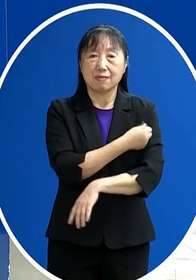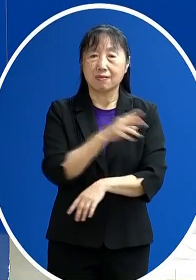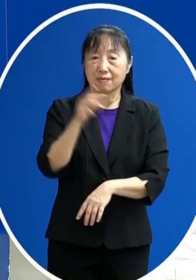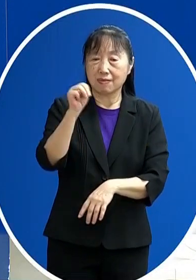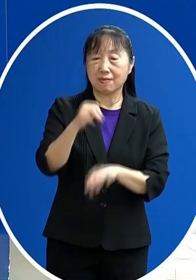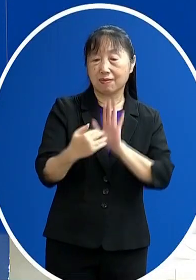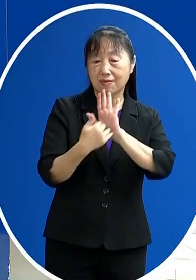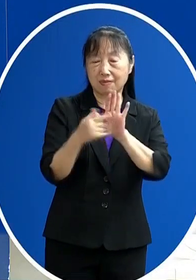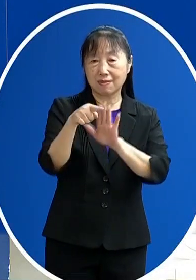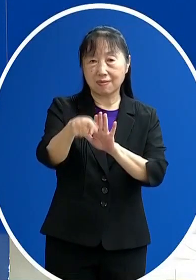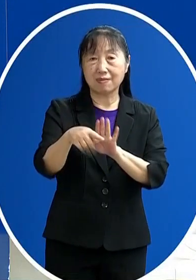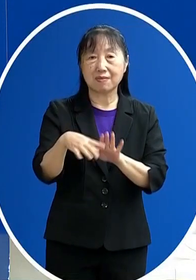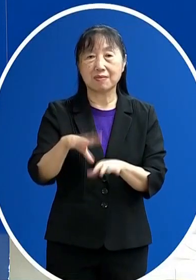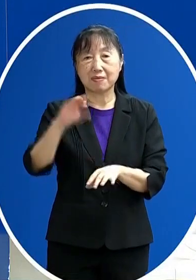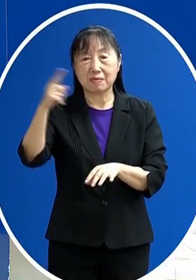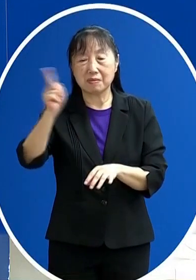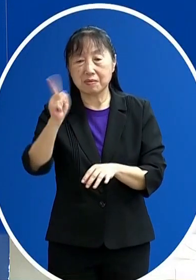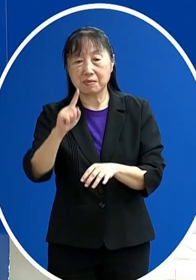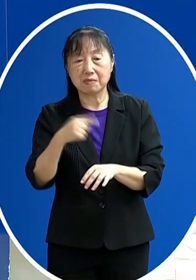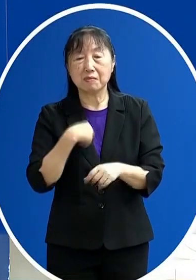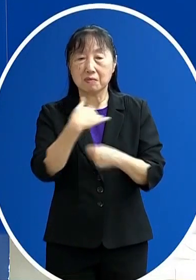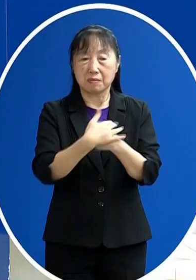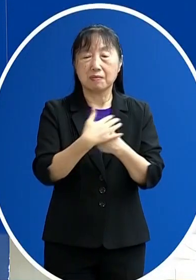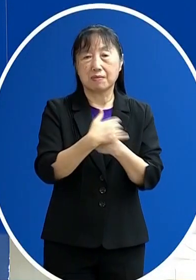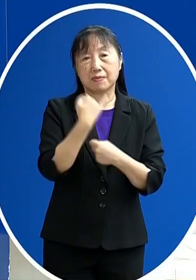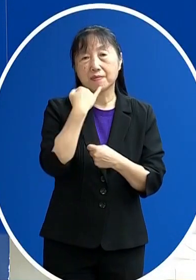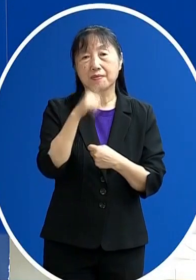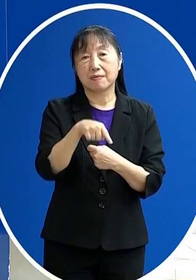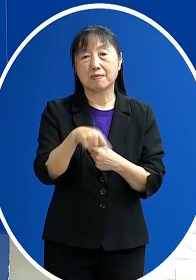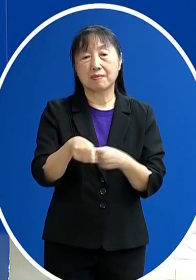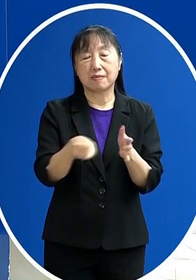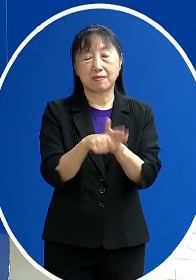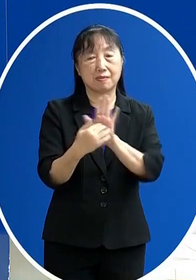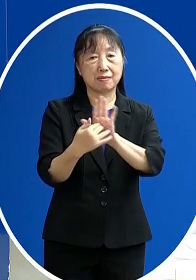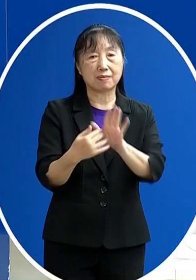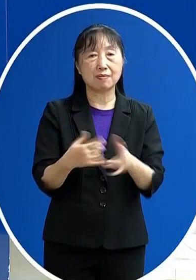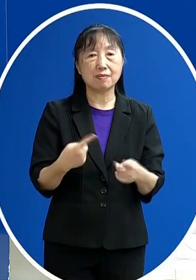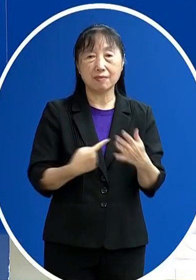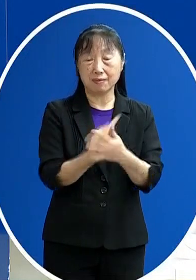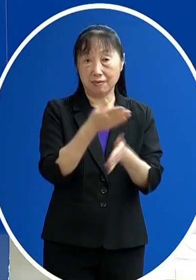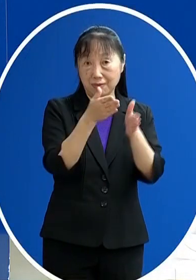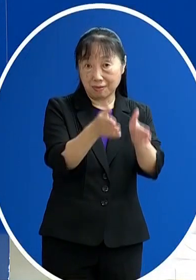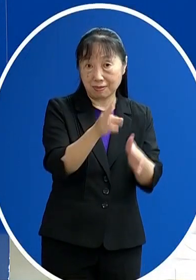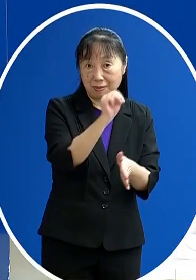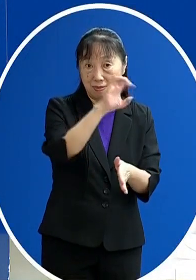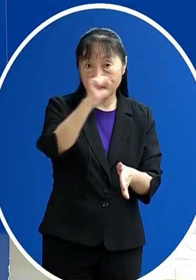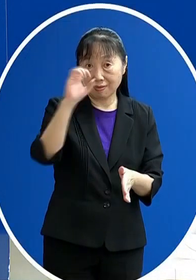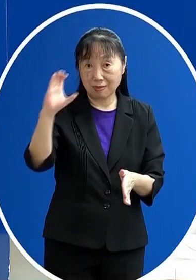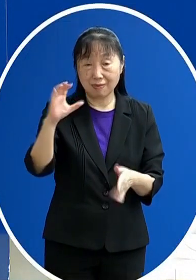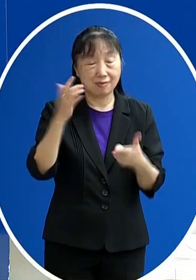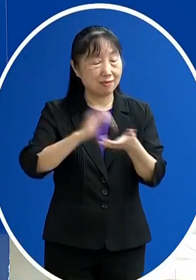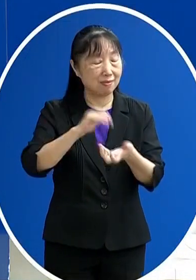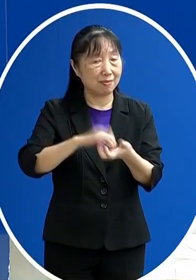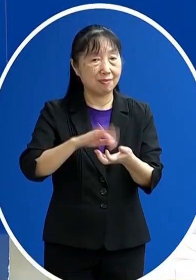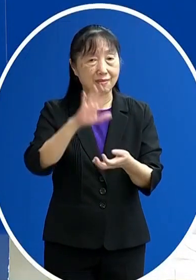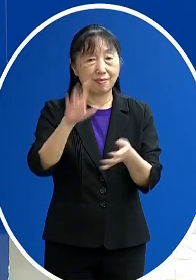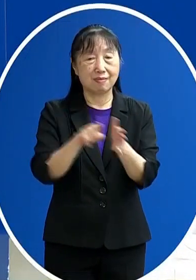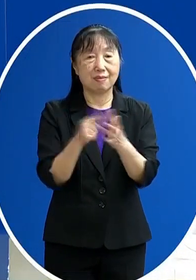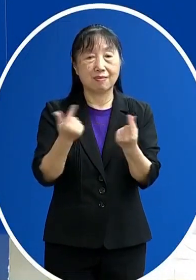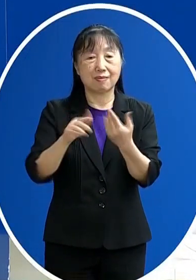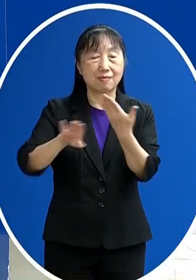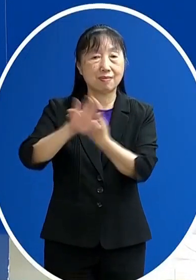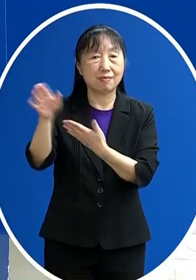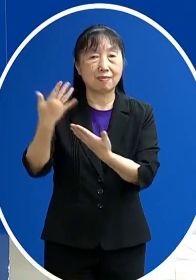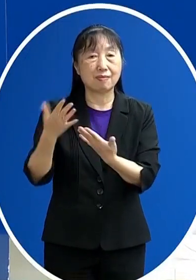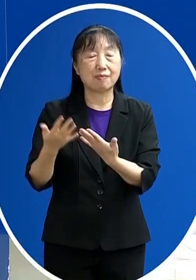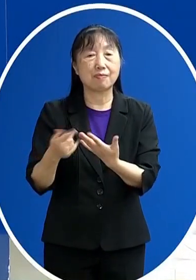防后续可能疫情对小朋友的健康产生了一些影响，而且不只是密室吸，也会有预防这后续引起这个